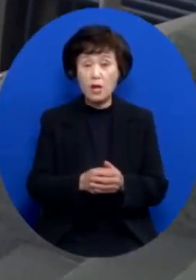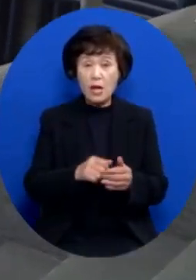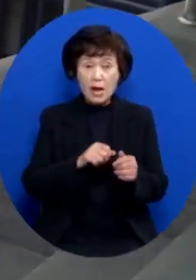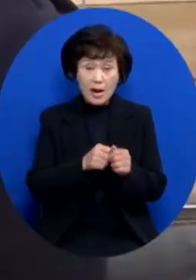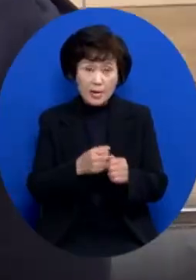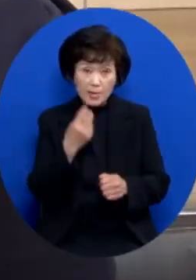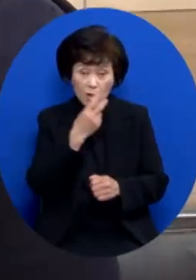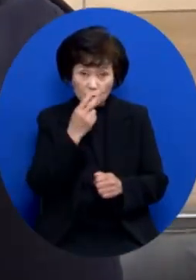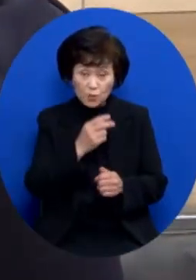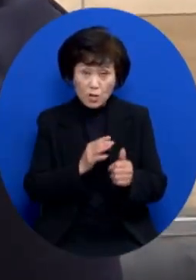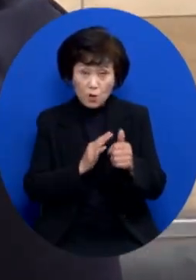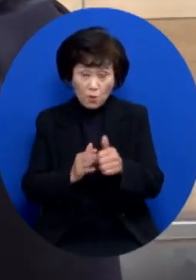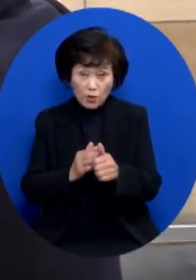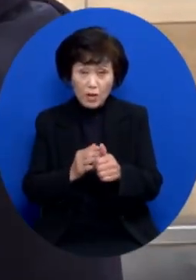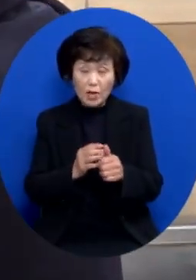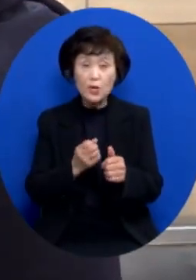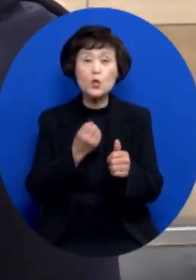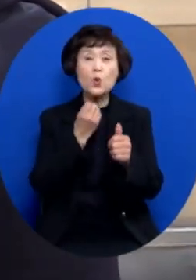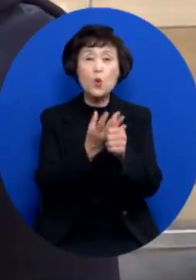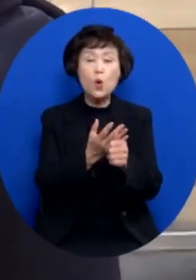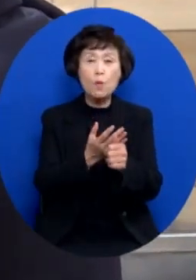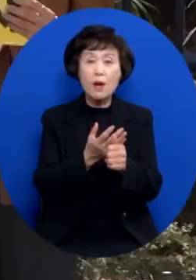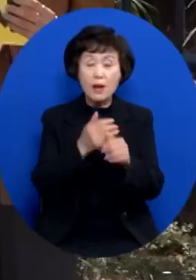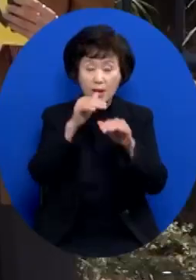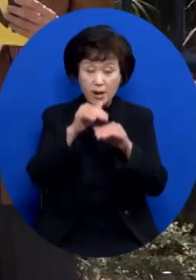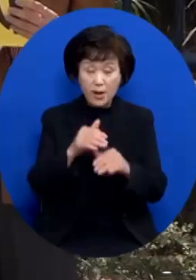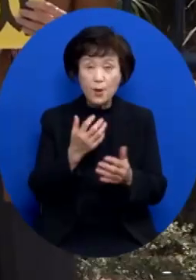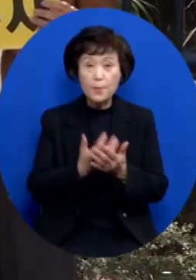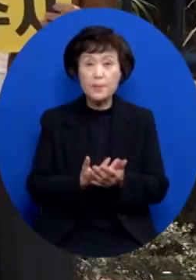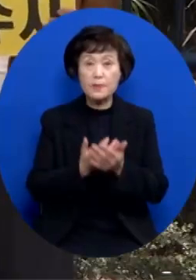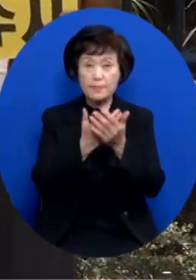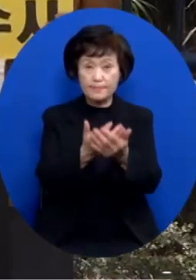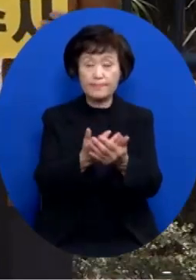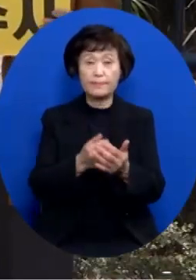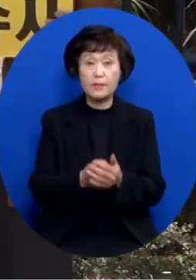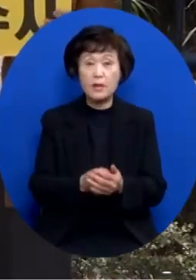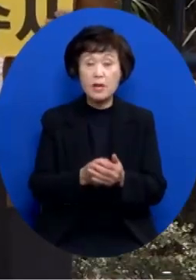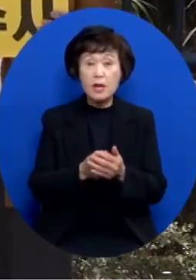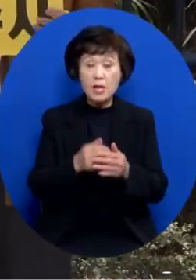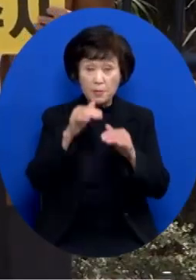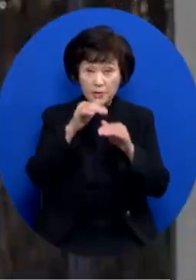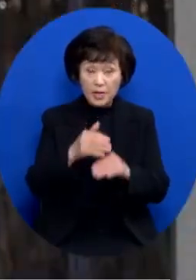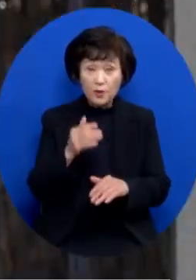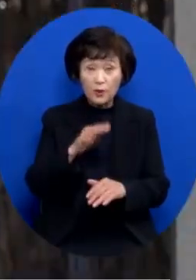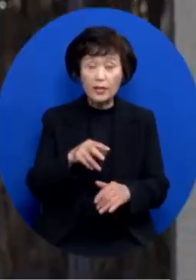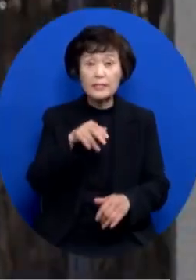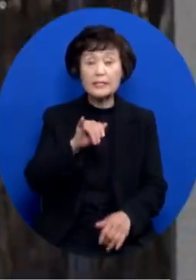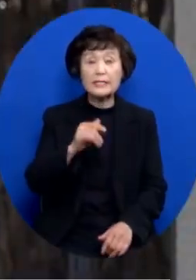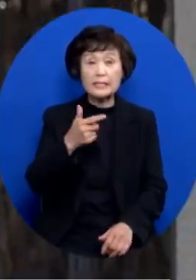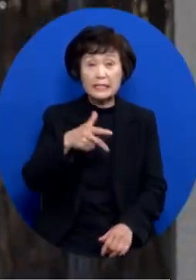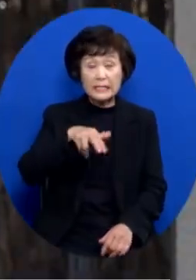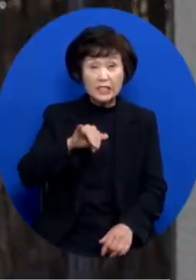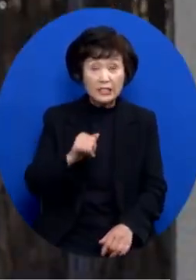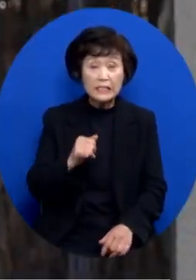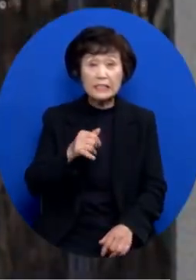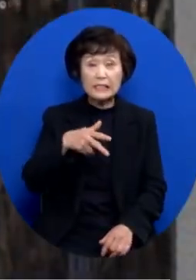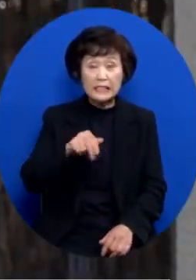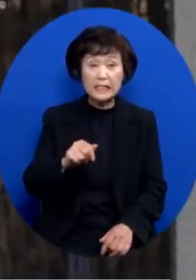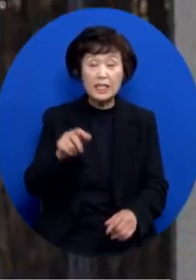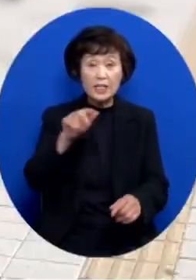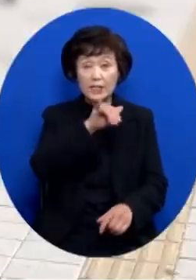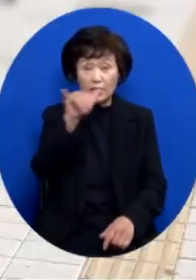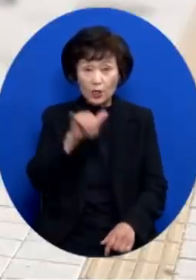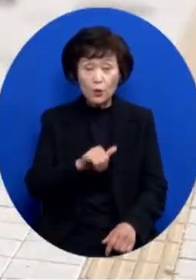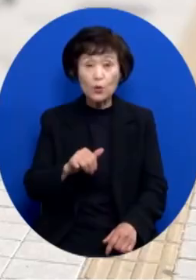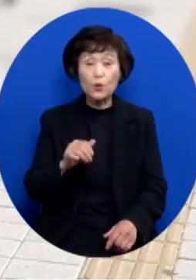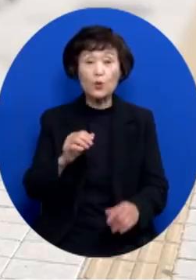수사를 요청하는 고발장을 법원에 제출했습니다. 이번 고발장에는 신천지 전국 청년회장이었던 유모 씨가